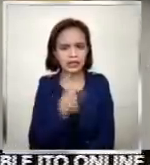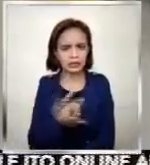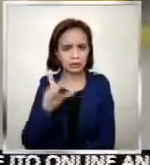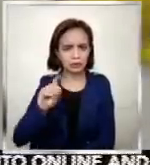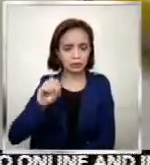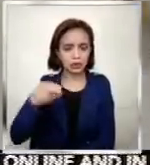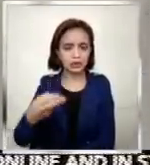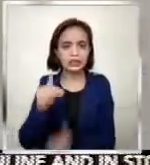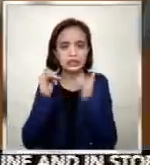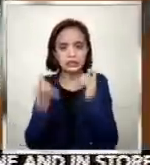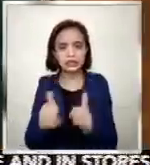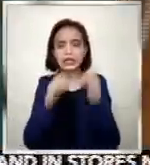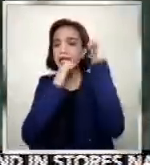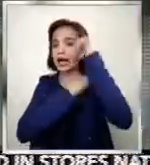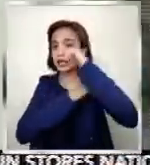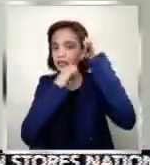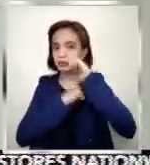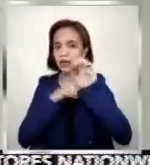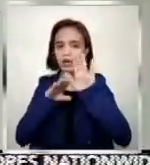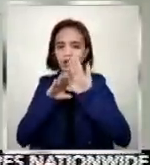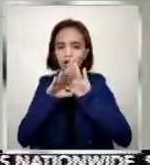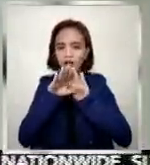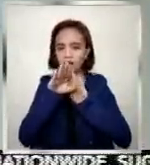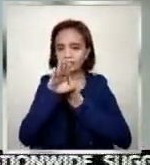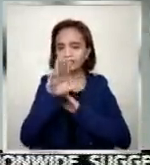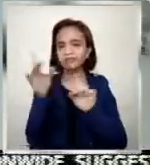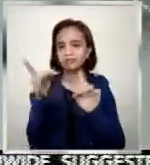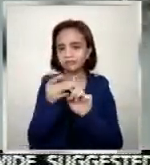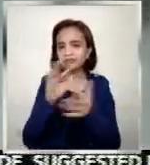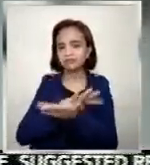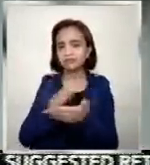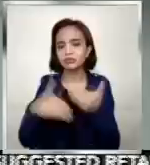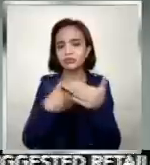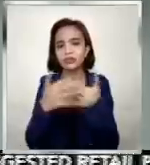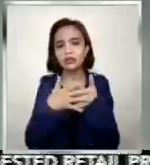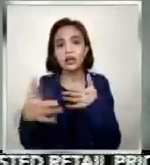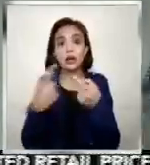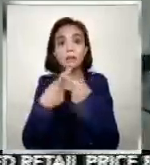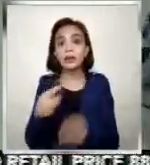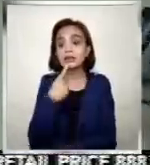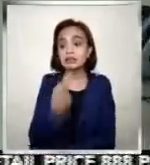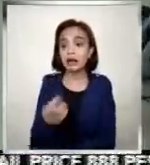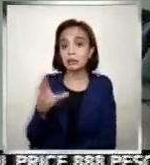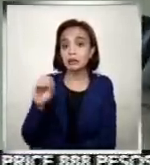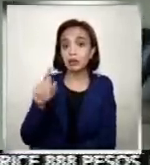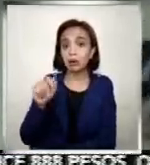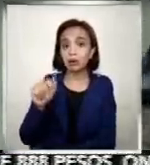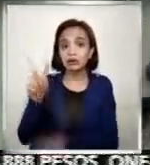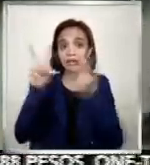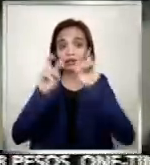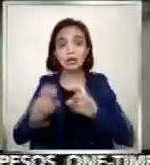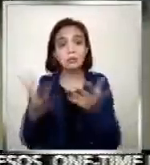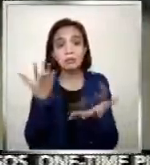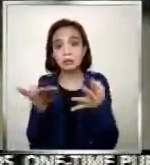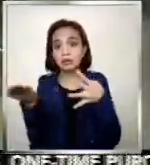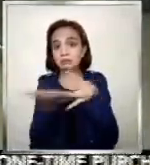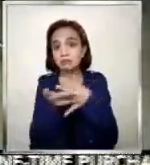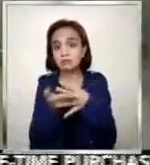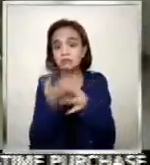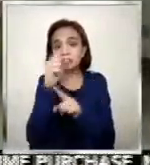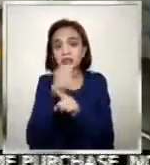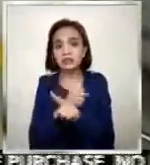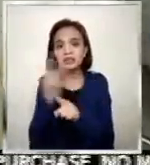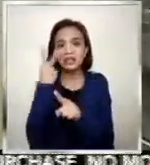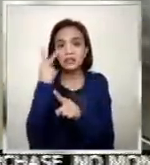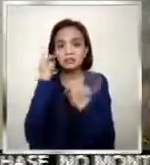pagtaas ng bilang ng mga kaso sa mga susunod na araw. Pero sabi ng Octa Research, posibleng sa first half ng September makikita ang downward trend ng